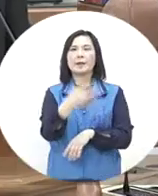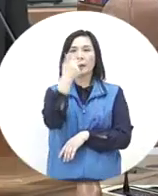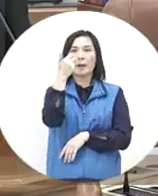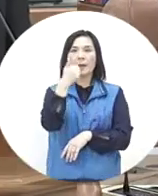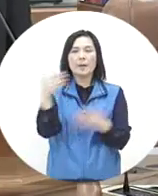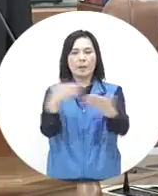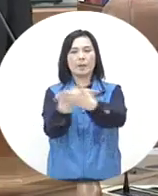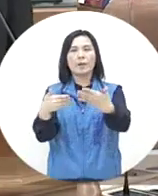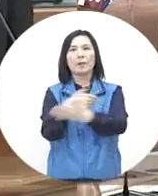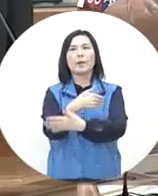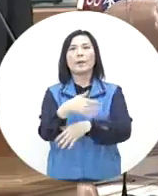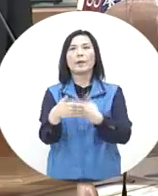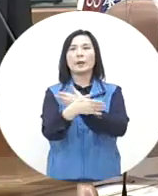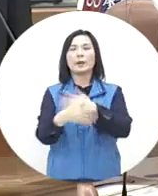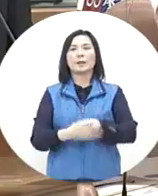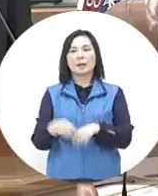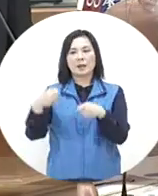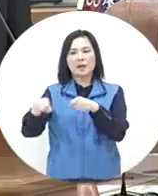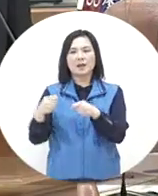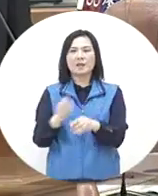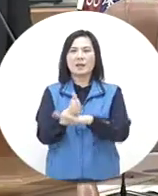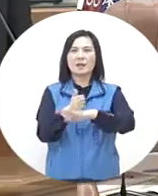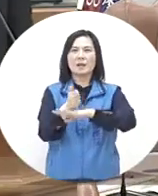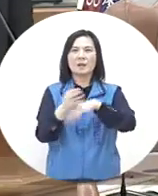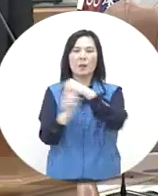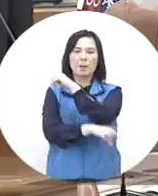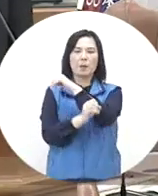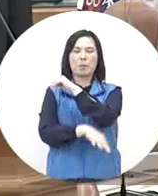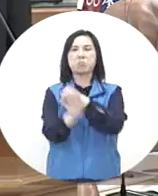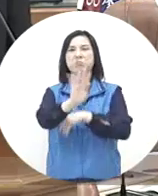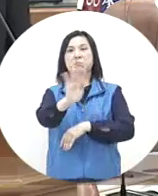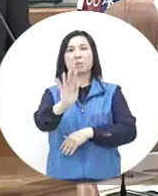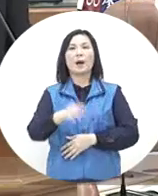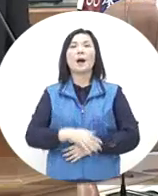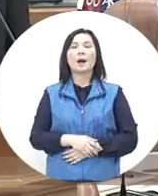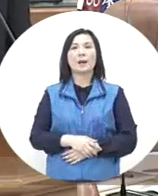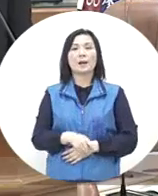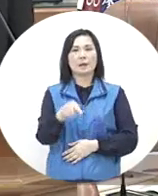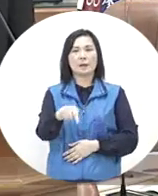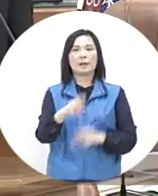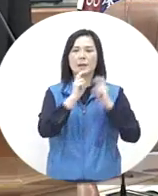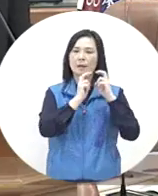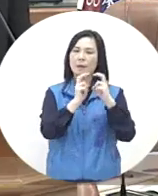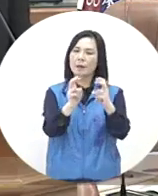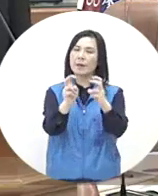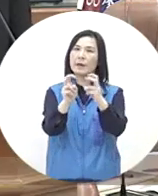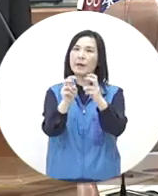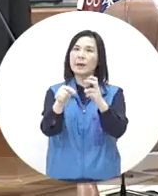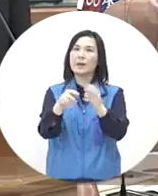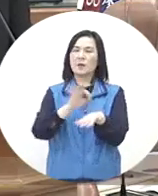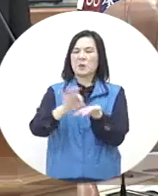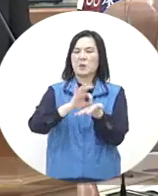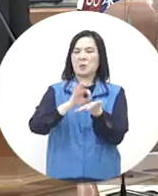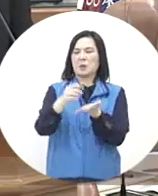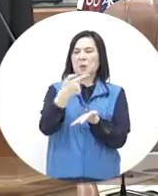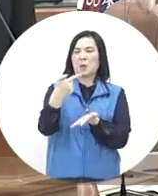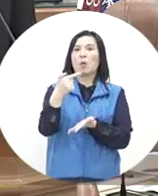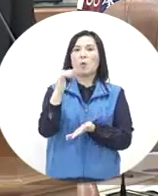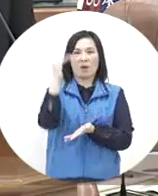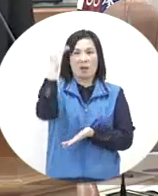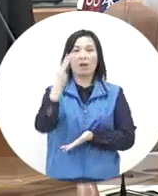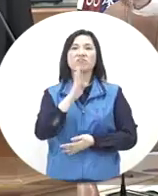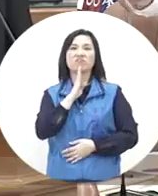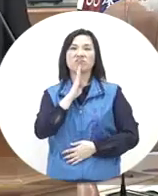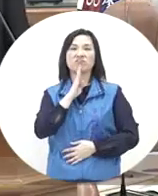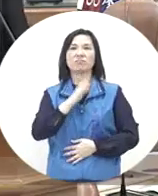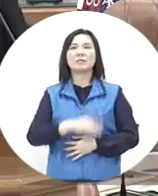个汽机车，减少空污了哈。那但是因为盖这个捷运哦，坦白说它的成本也相对比较高，好，那